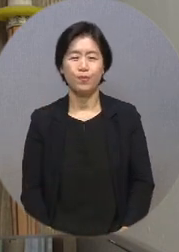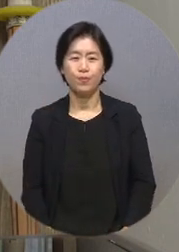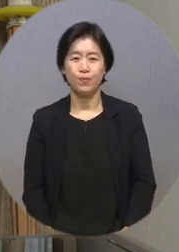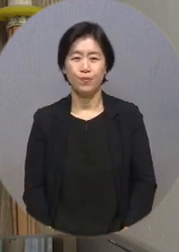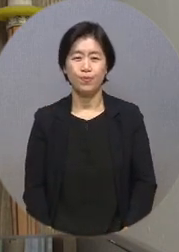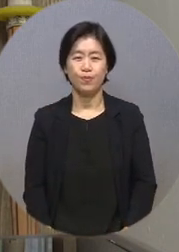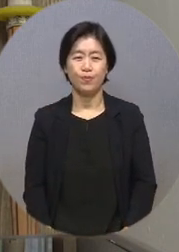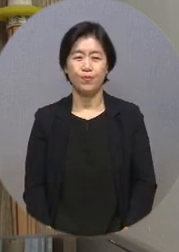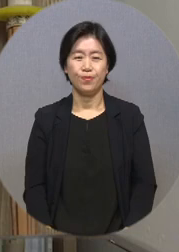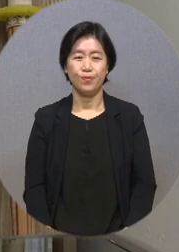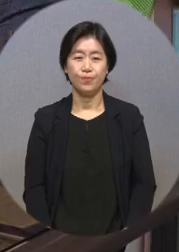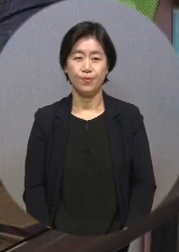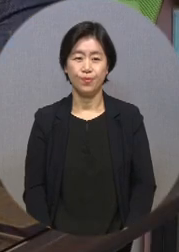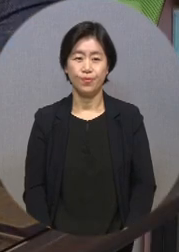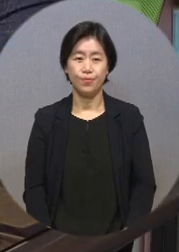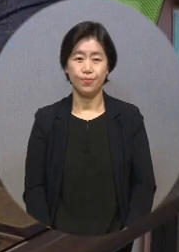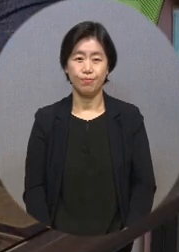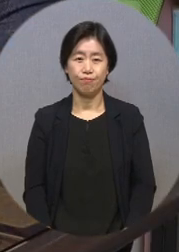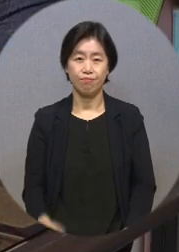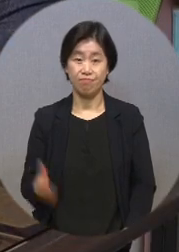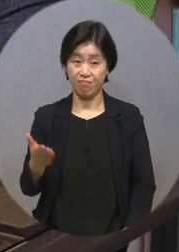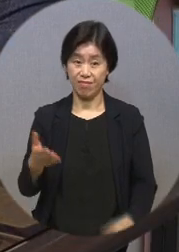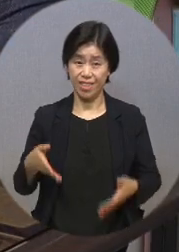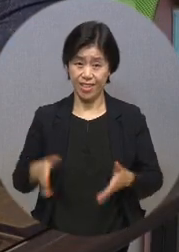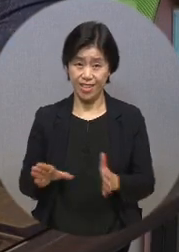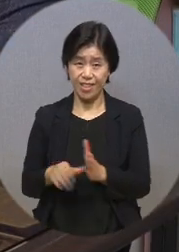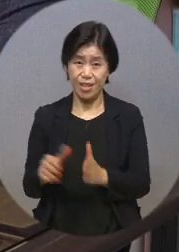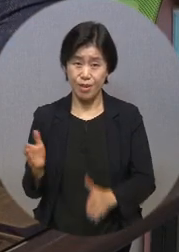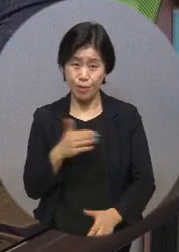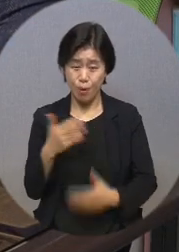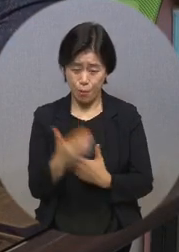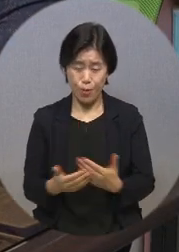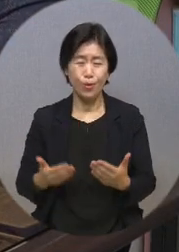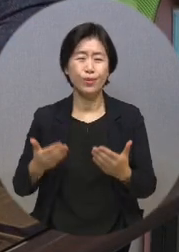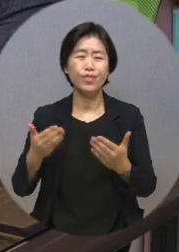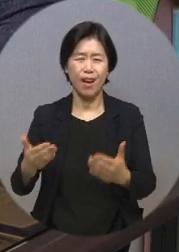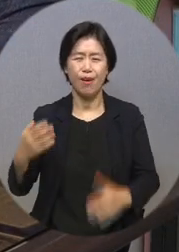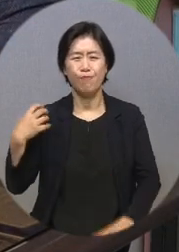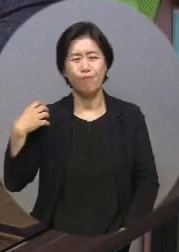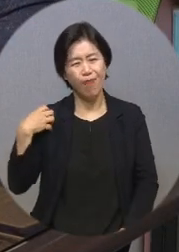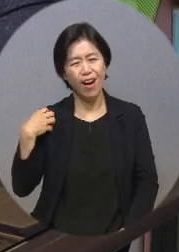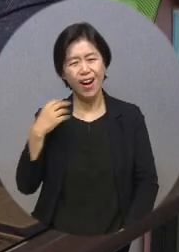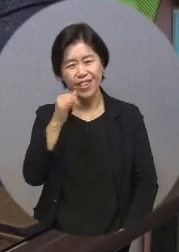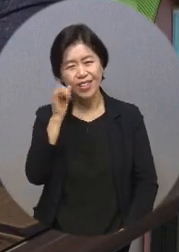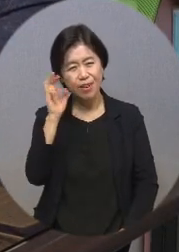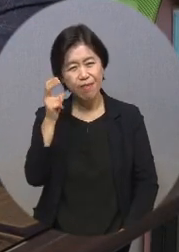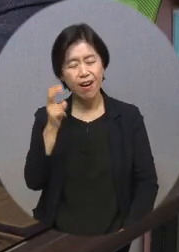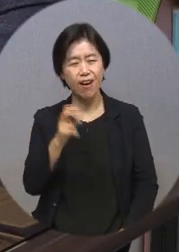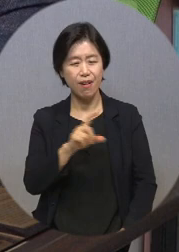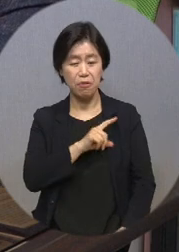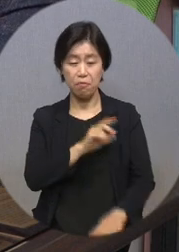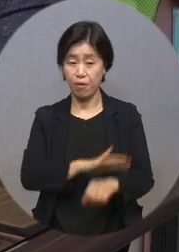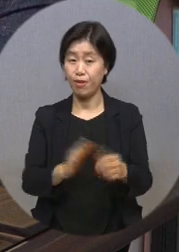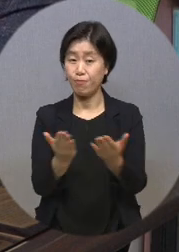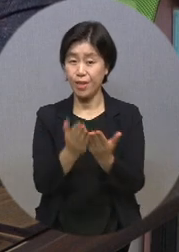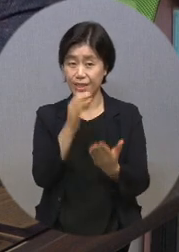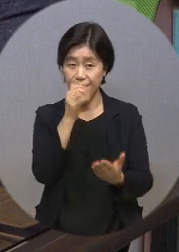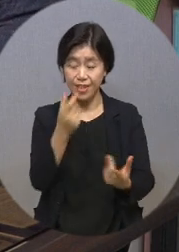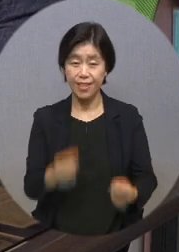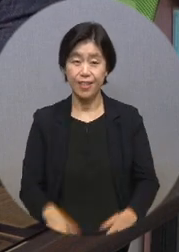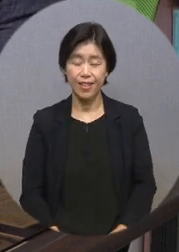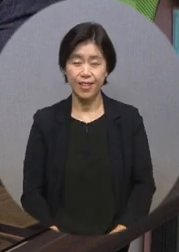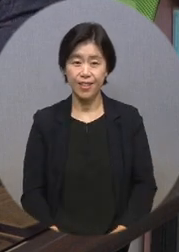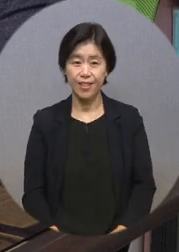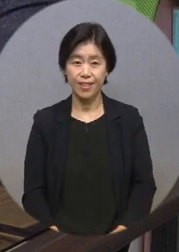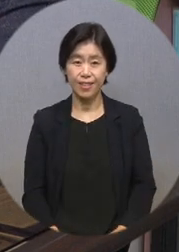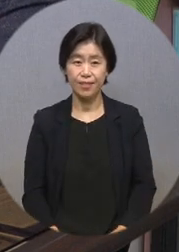해봅니다. 네네. 타고날 때부터 봉사해라 라는 네. 운명을 가지신 것 같습니다. 네네. 저희가 여기